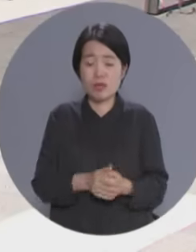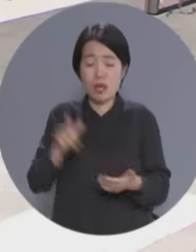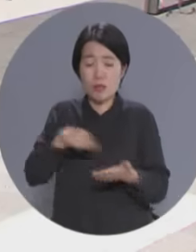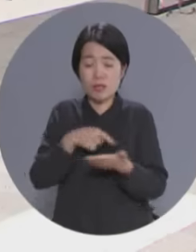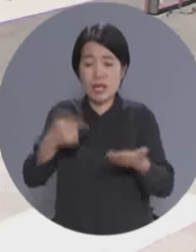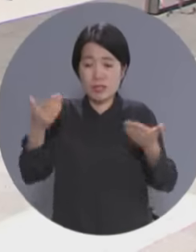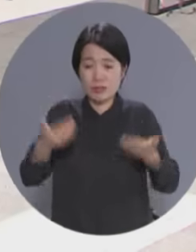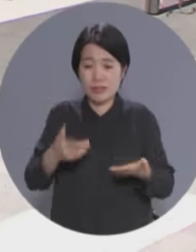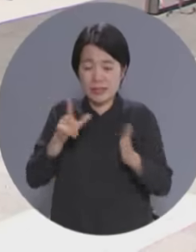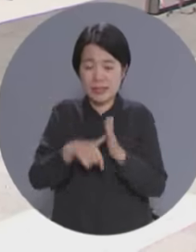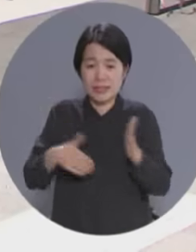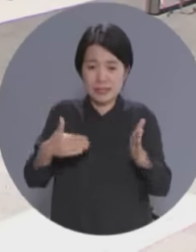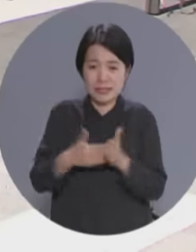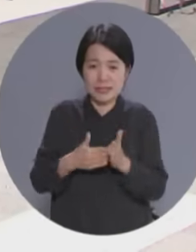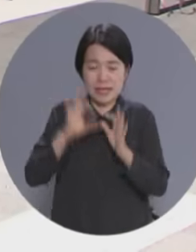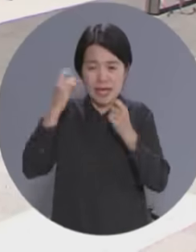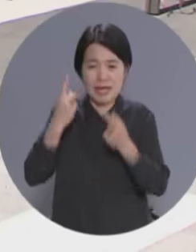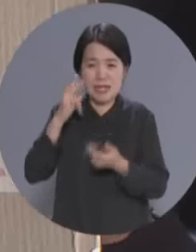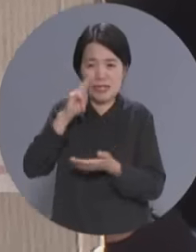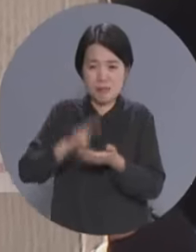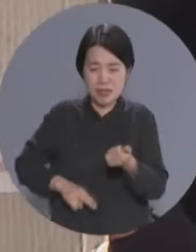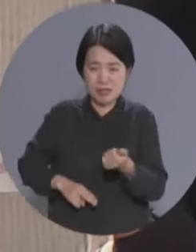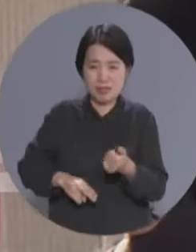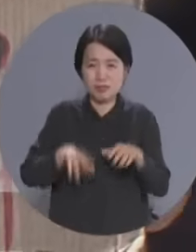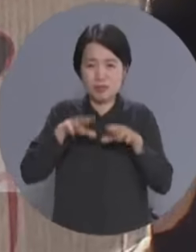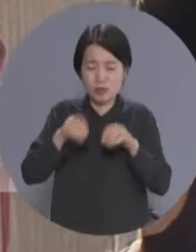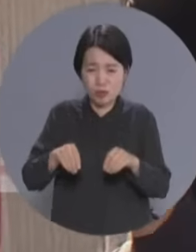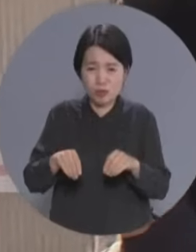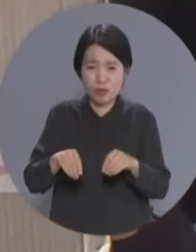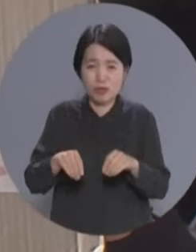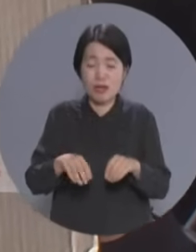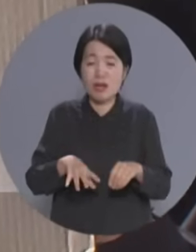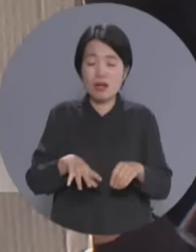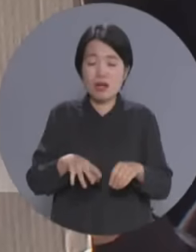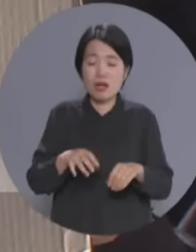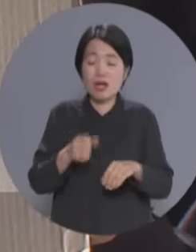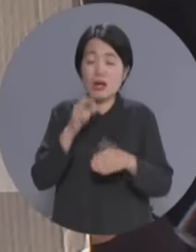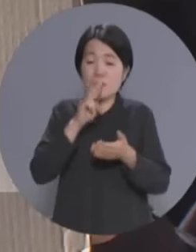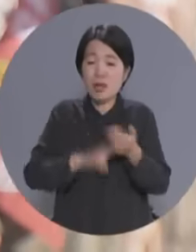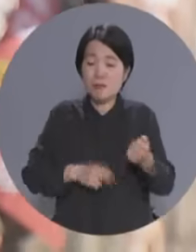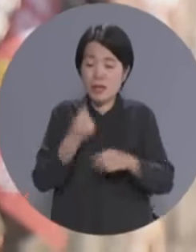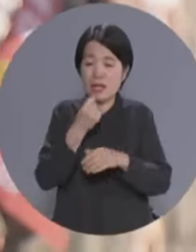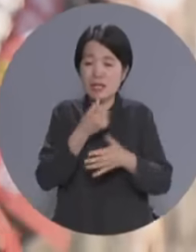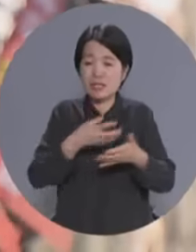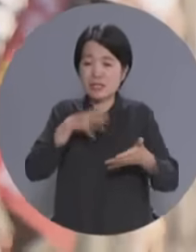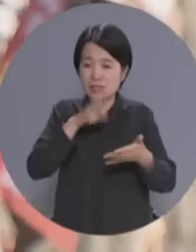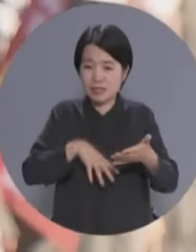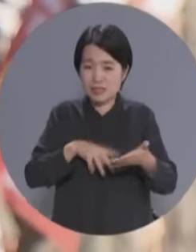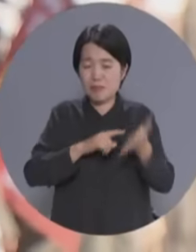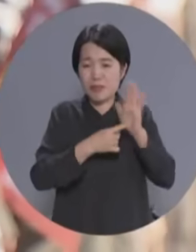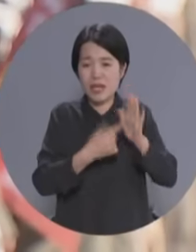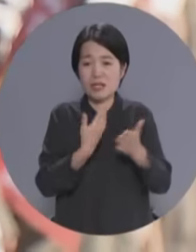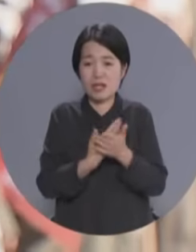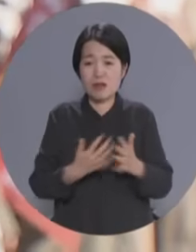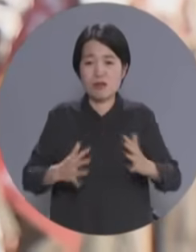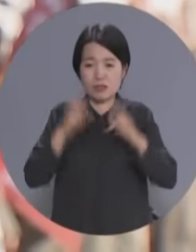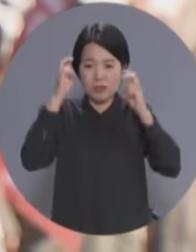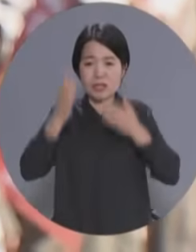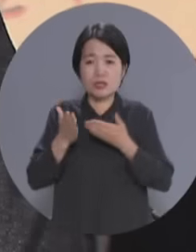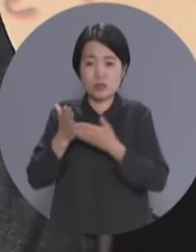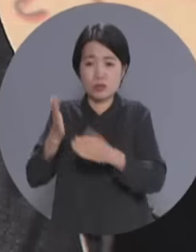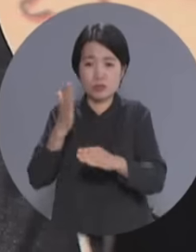마련될 때까지 할인 분양을 멈추고 분양가 측정 기준을 을 공개할 것을 건설사에 요구하고 있습니다